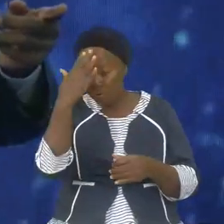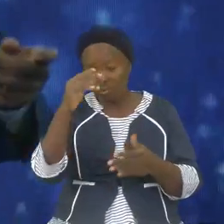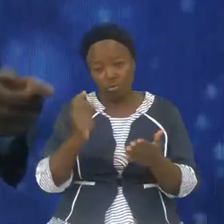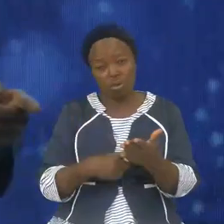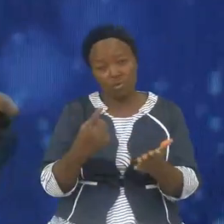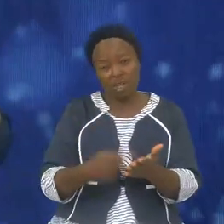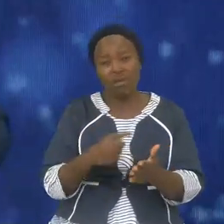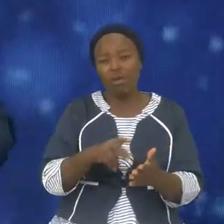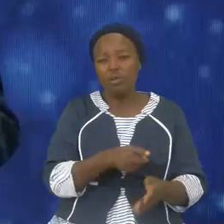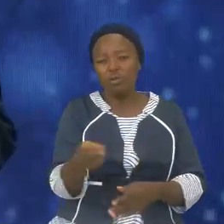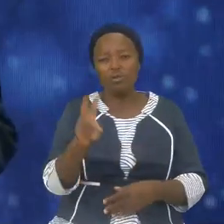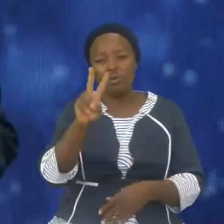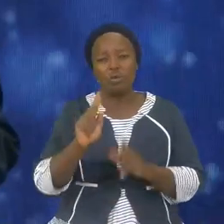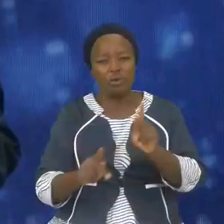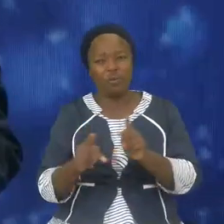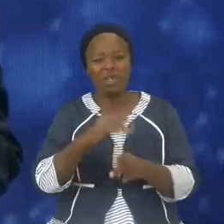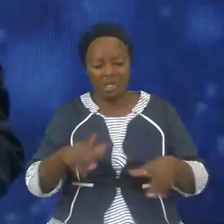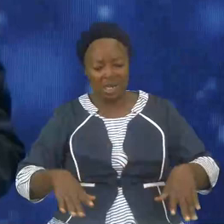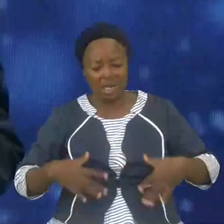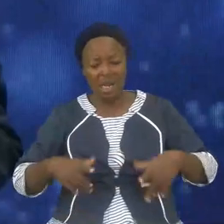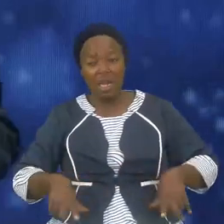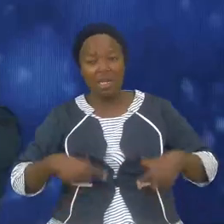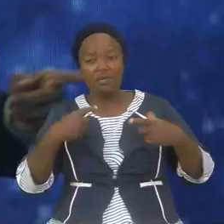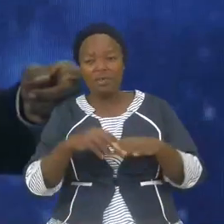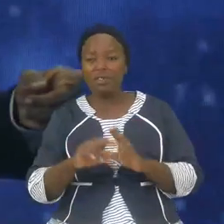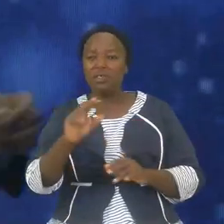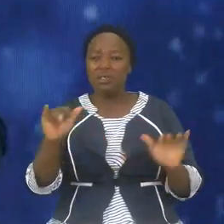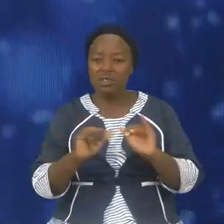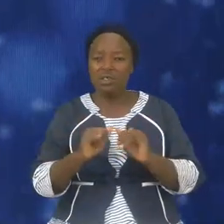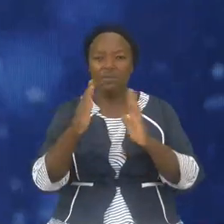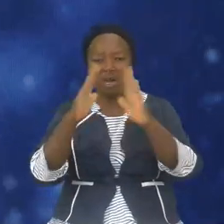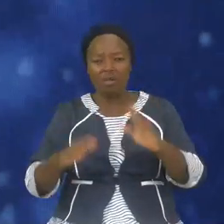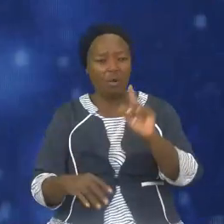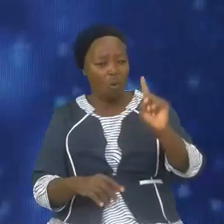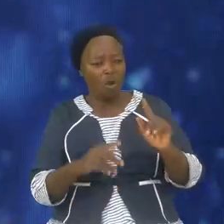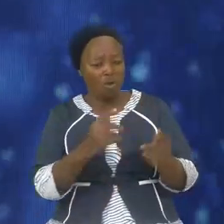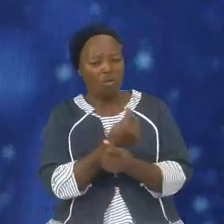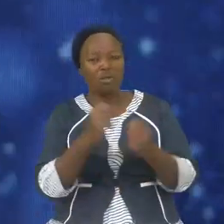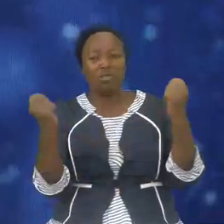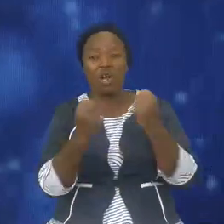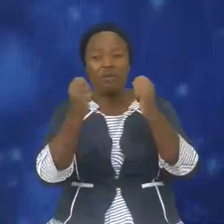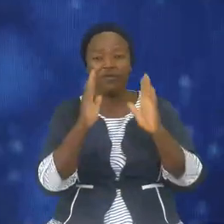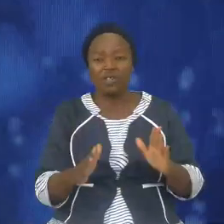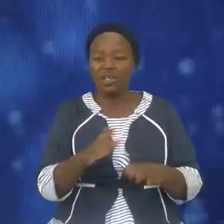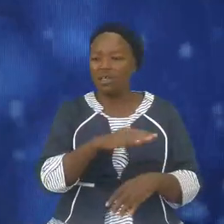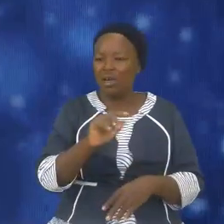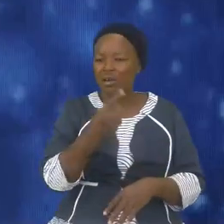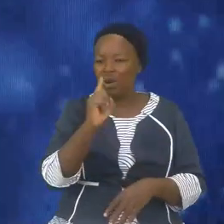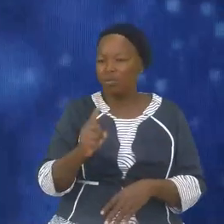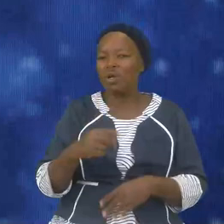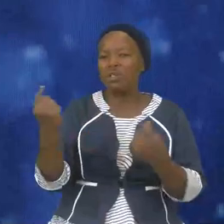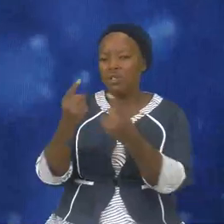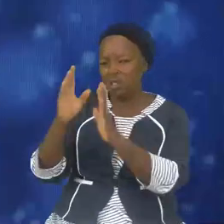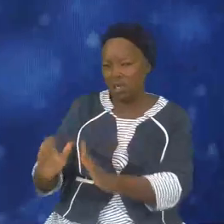Parfois, ces deux gens-là vivent dans la même maison, un triomphant et l'autre un transgresseur.